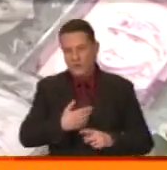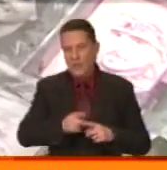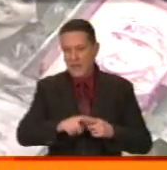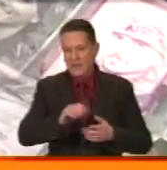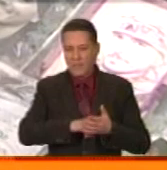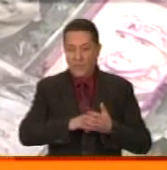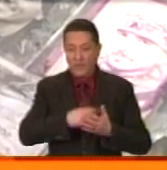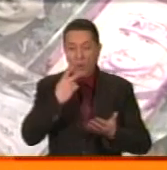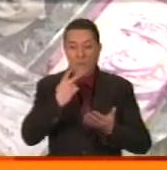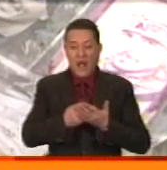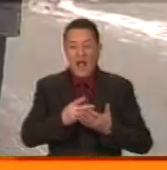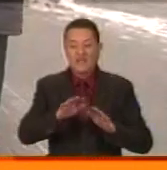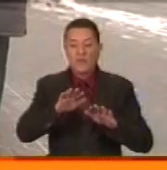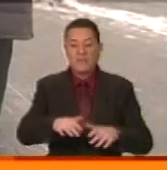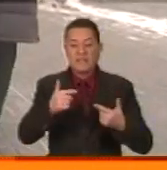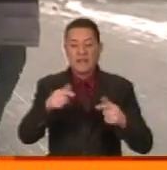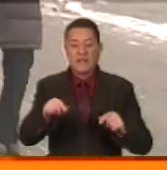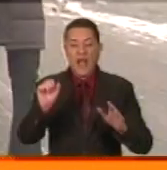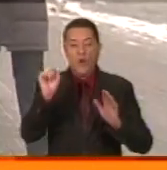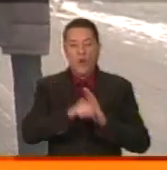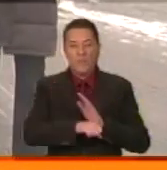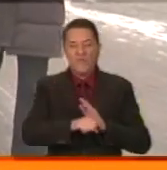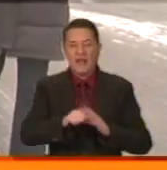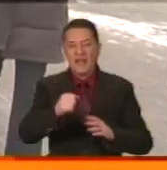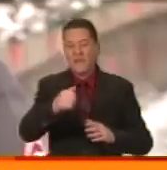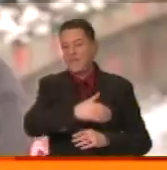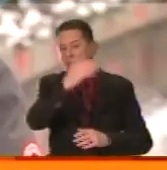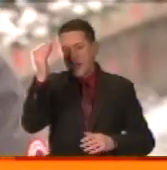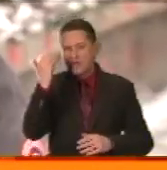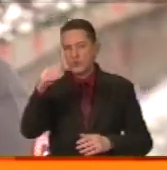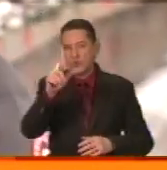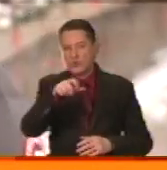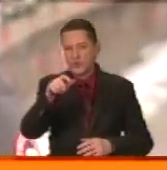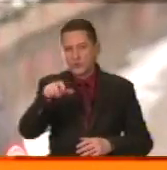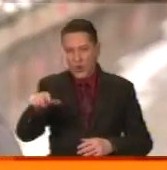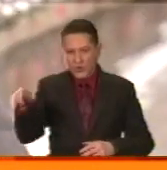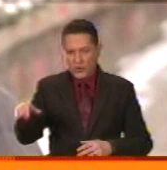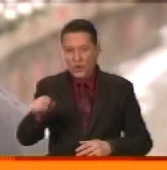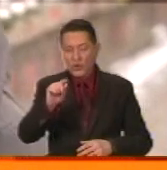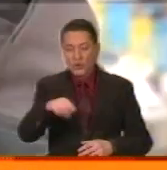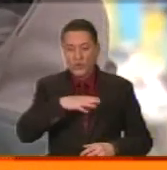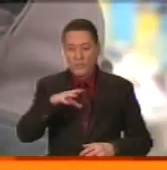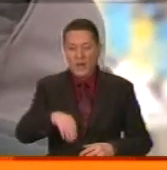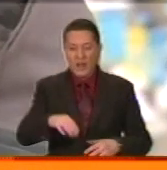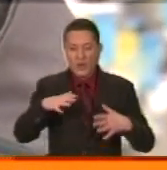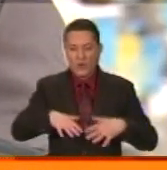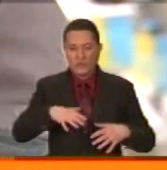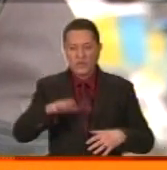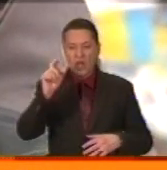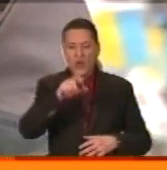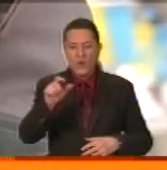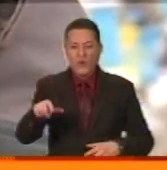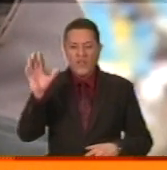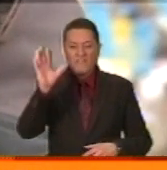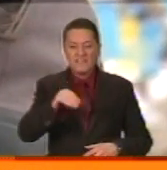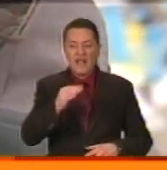поводу. Хатія показує їм місце, де вбивали Небесну Сотню. Тут впав теж грузин. Люди всіх національностей